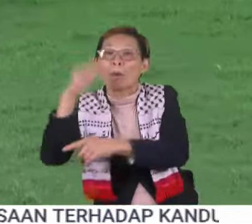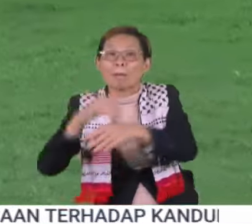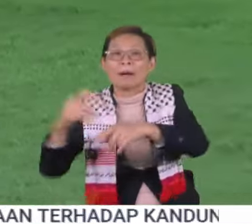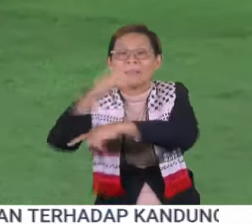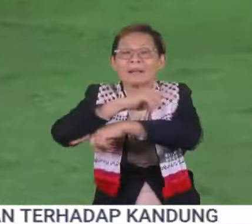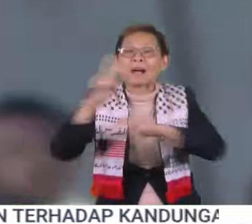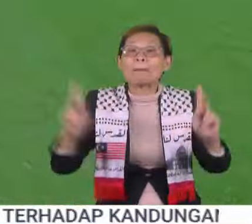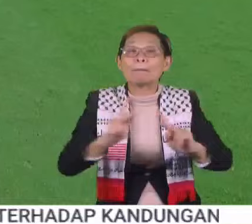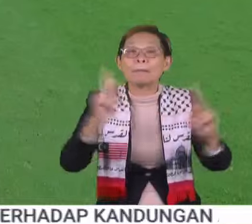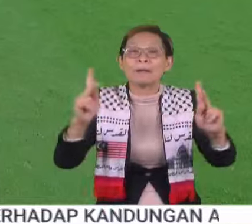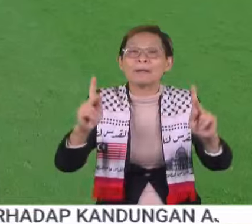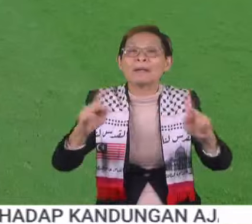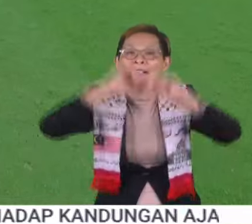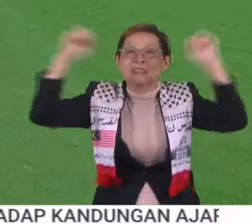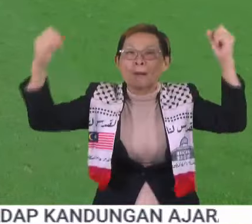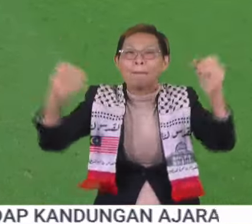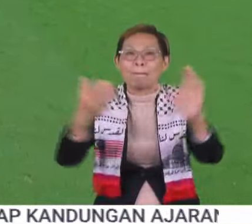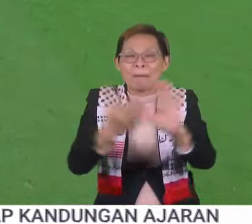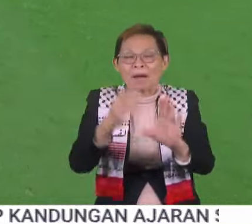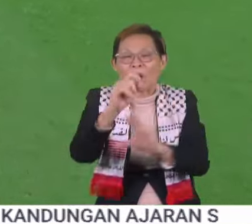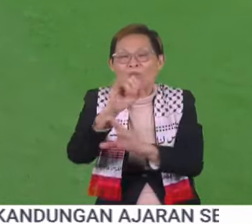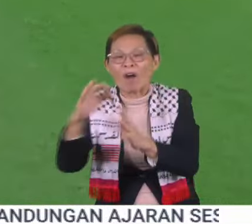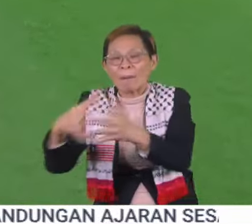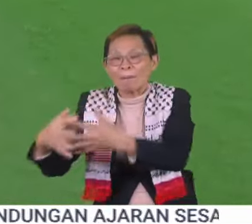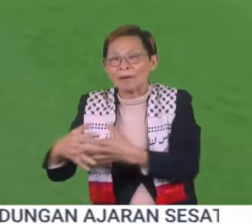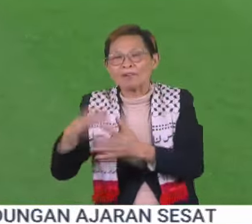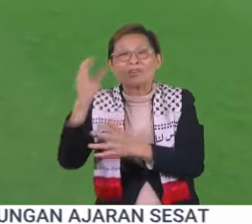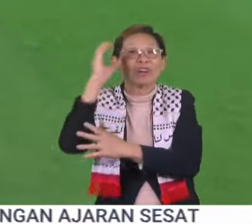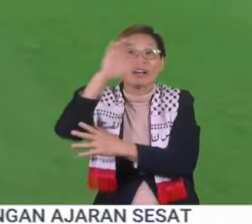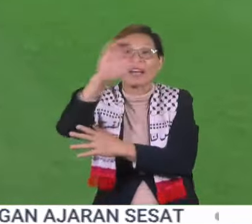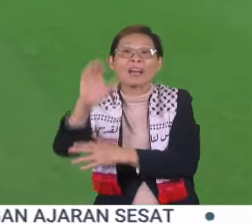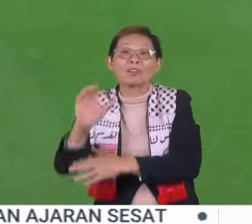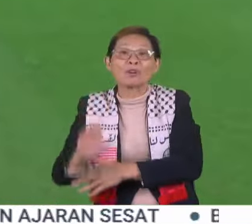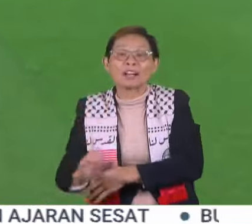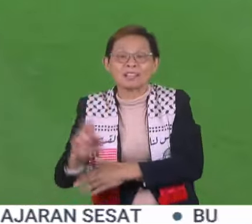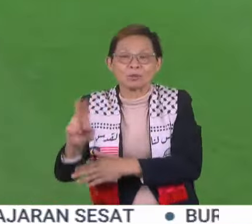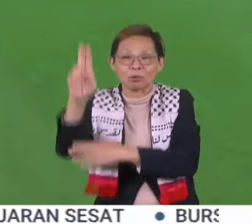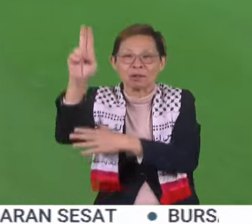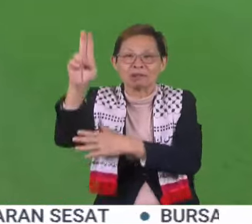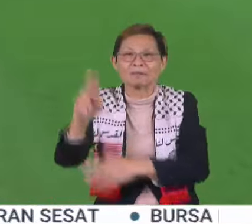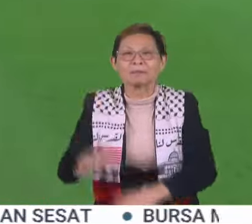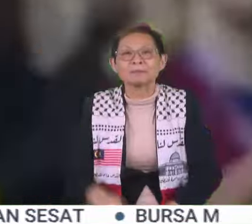Khamis di Stadium Bank of America, Carolina Utara.